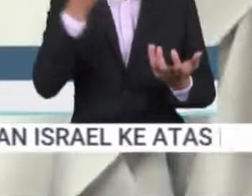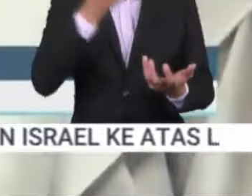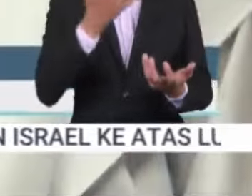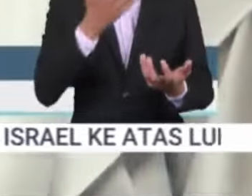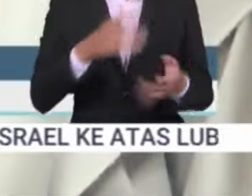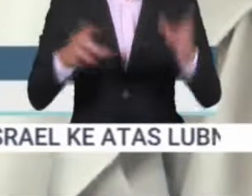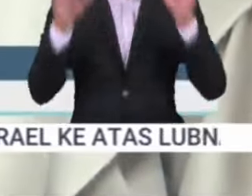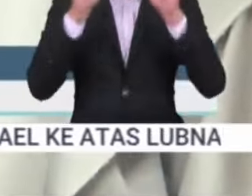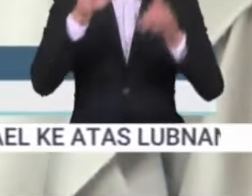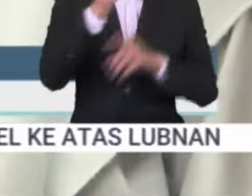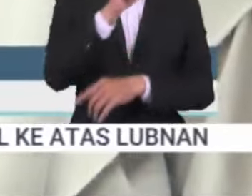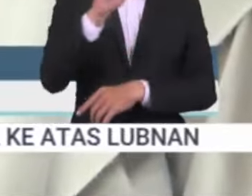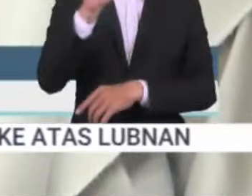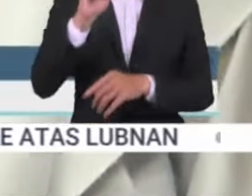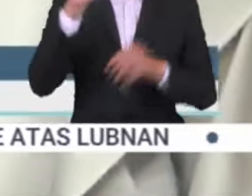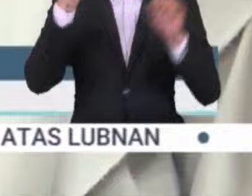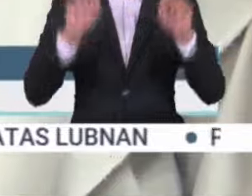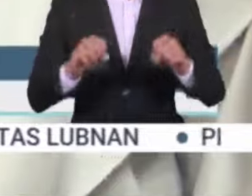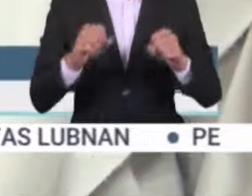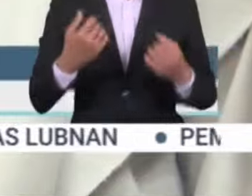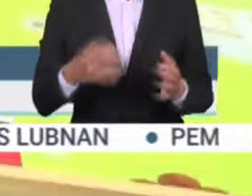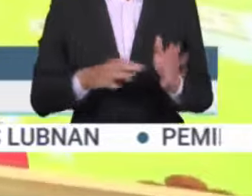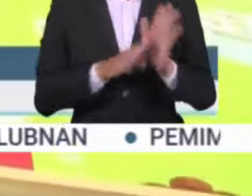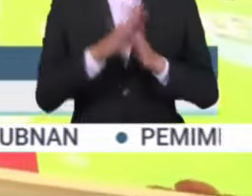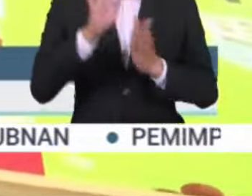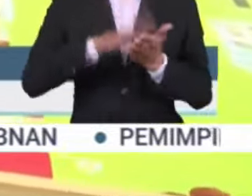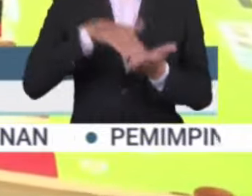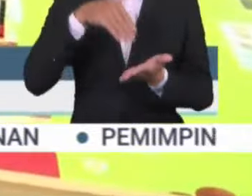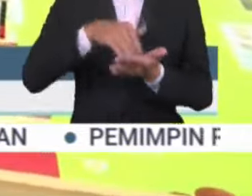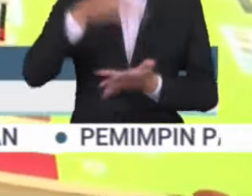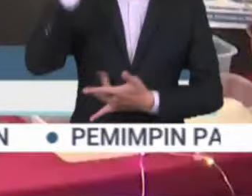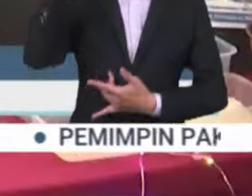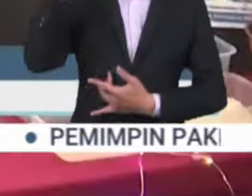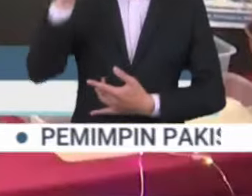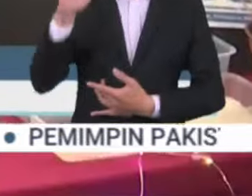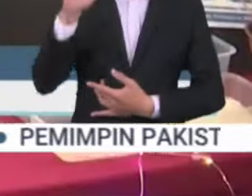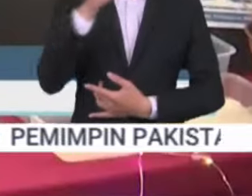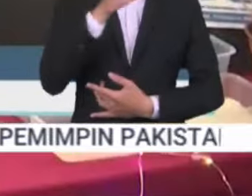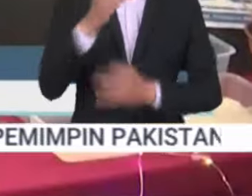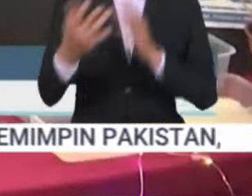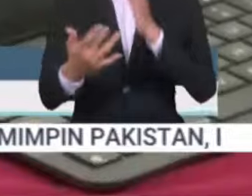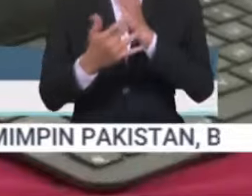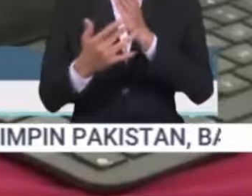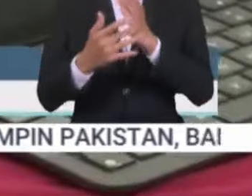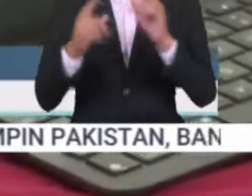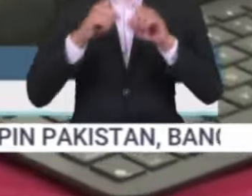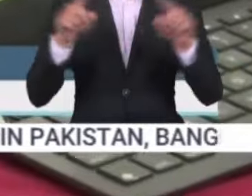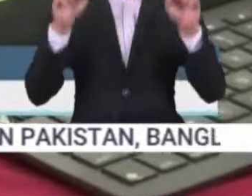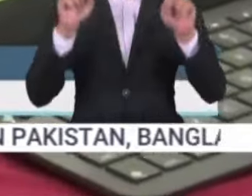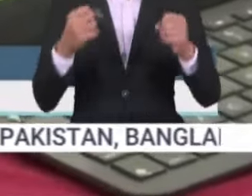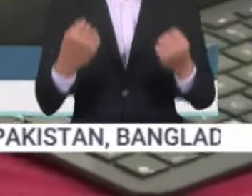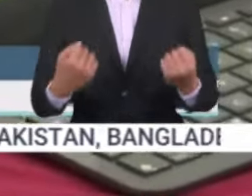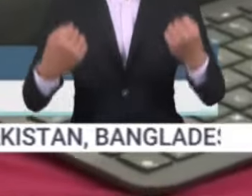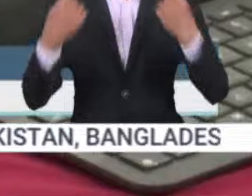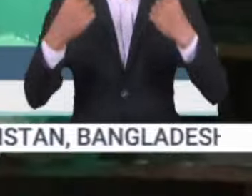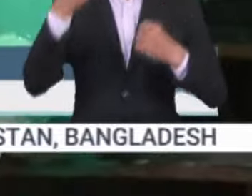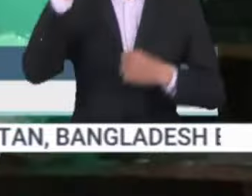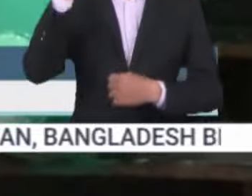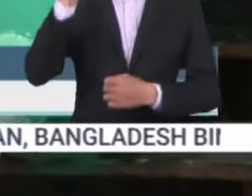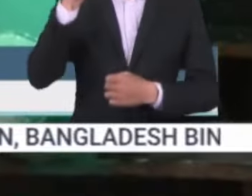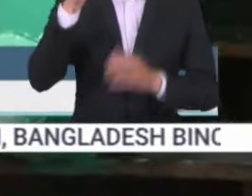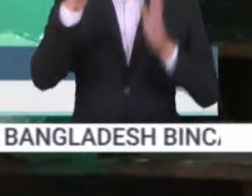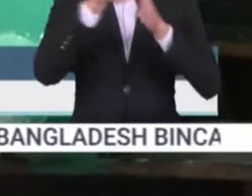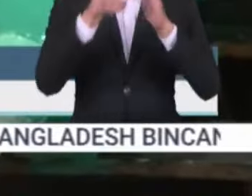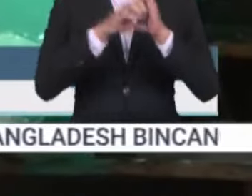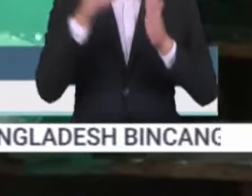yakin pendidikan STEM mampu membina masyarakat yang bukan sahaja bijak dalam bidang teknologi tetapi juga berpegang teguh kepada etika